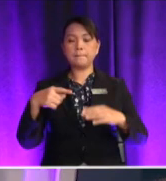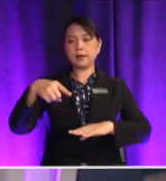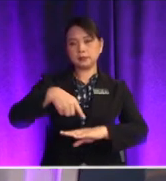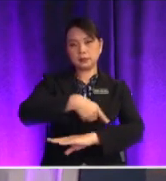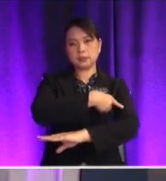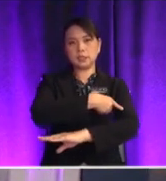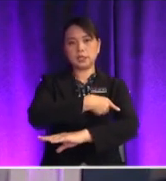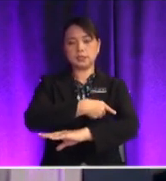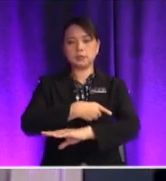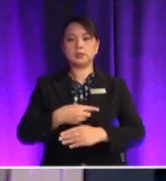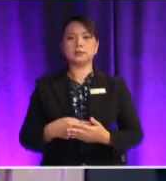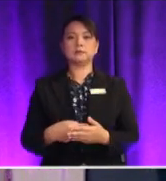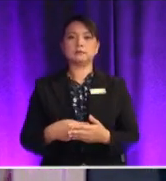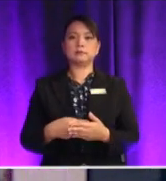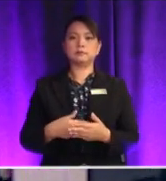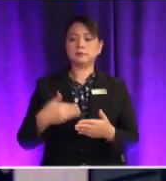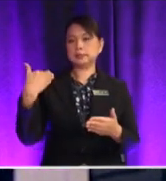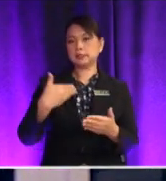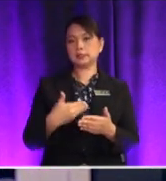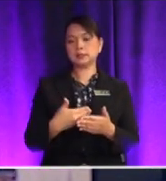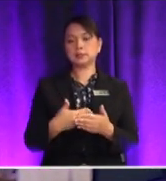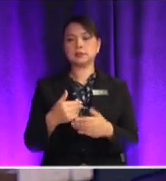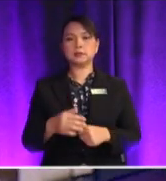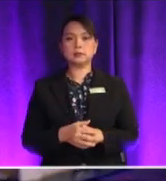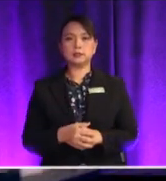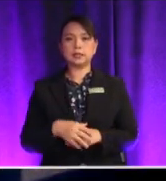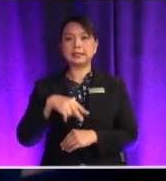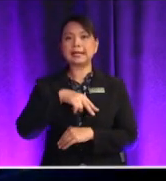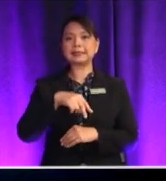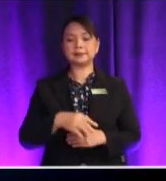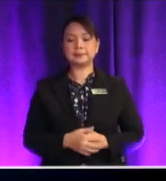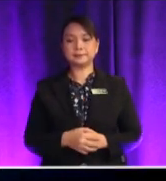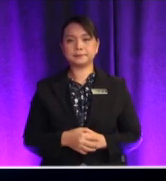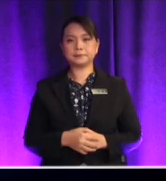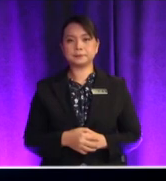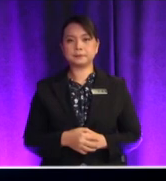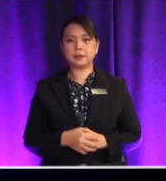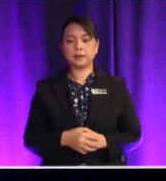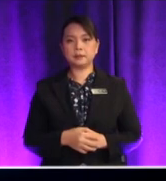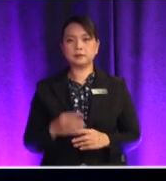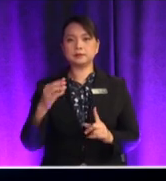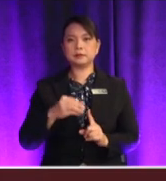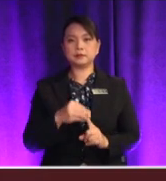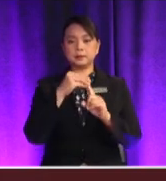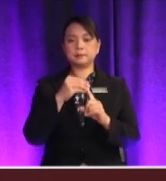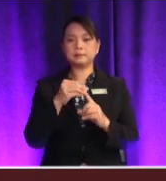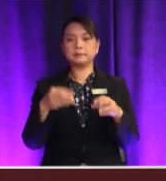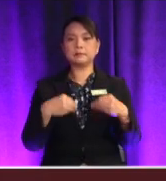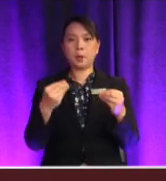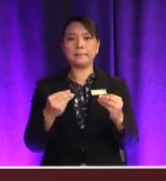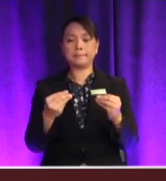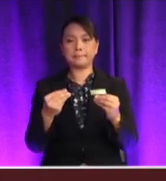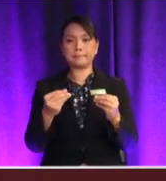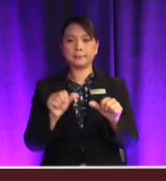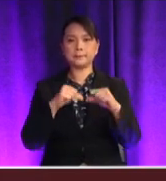hingga ke lutut. Itu betul. Adalah kurta lah. Ya. Okey, seterusnya keistimewaan bagi masyarakat ataupun kaum